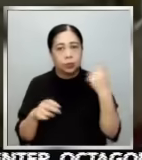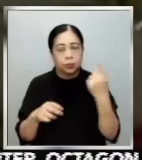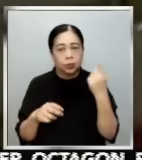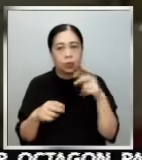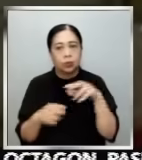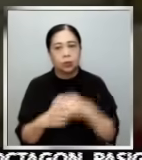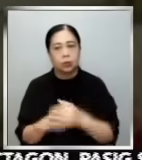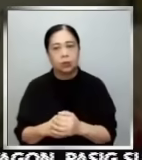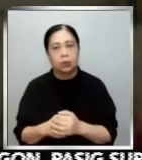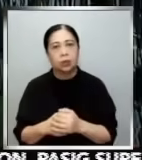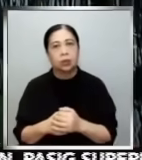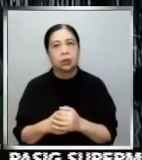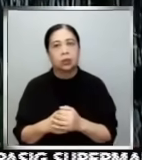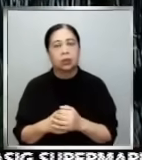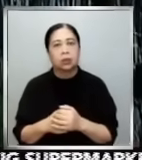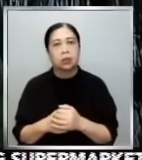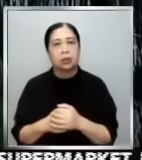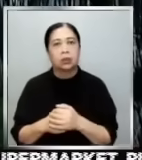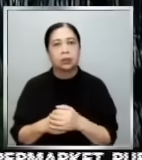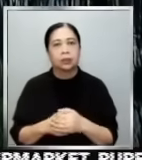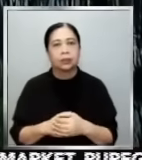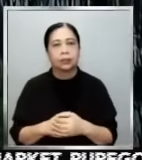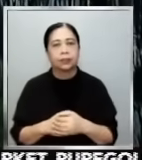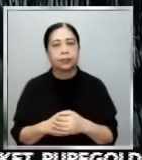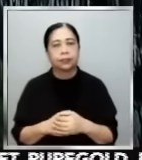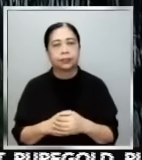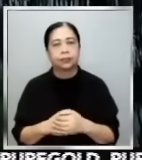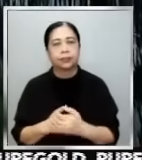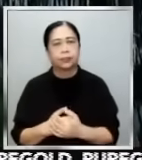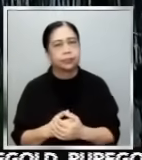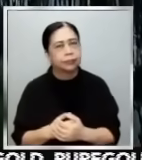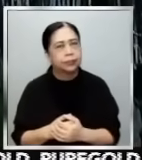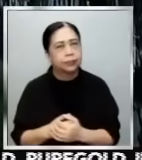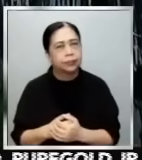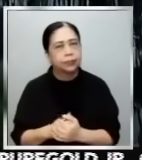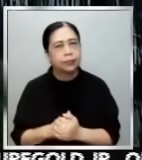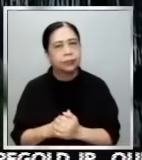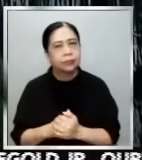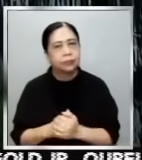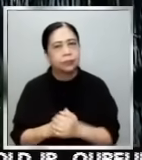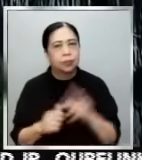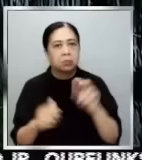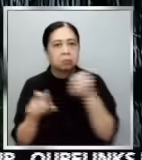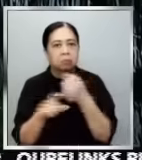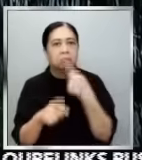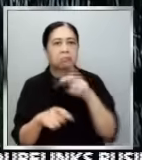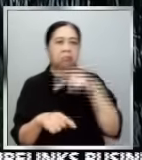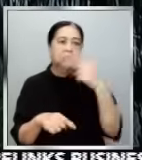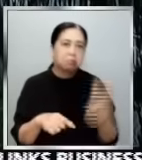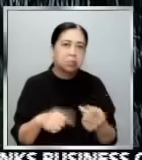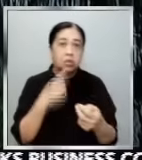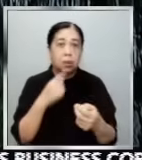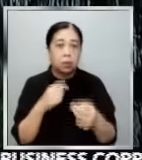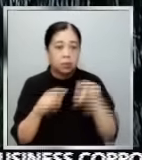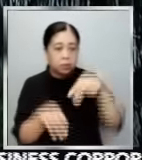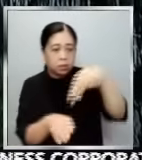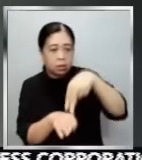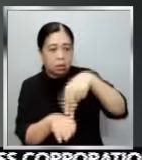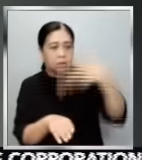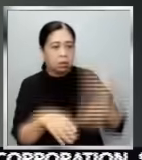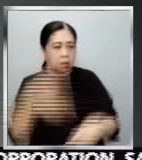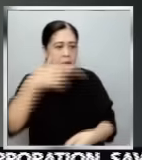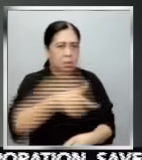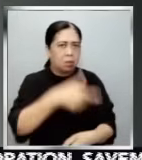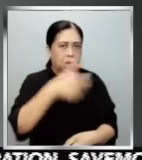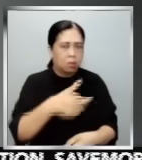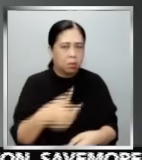ah version Okay keso nahulog na daw sa tubig tumalon daw siya sa tubig at pinagbabaril sa tubig